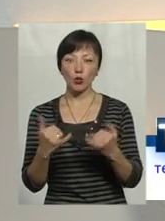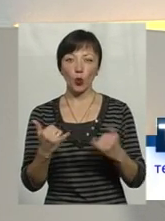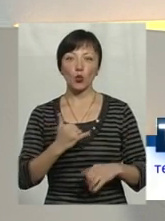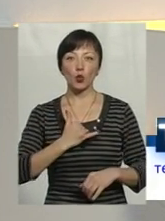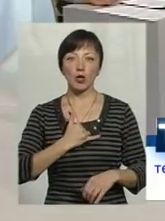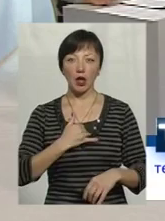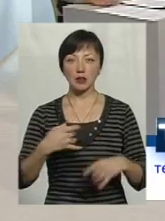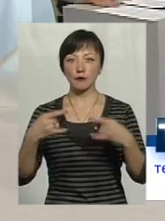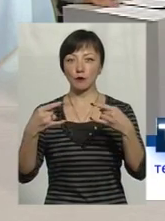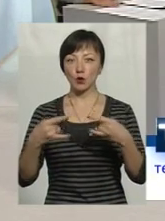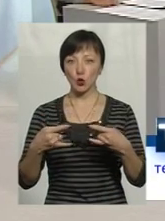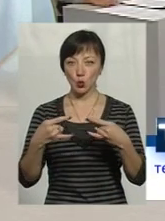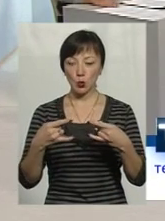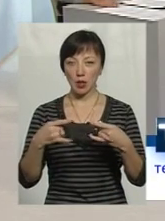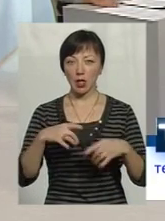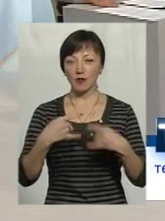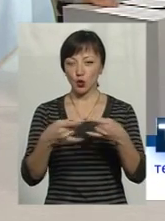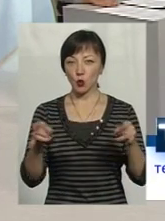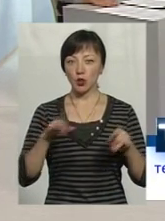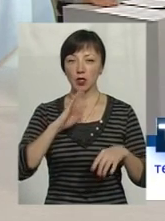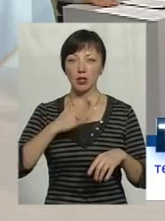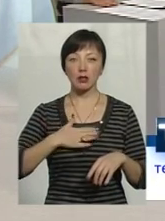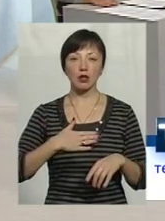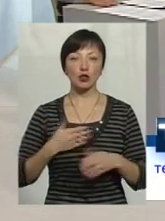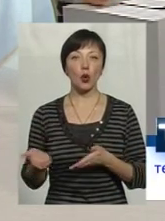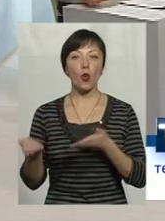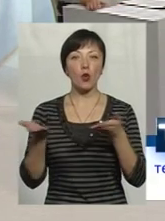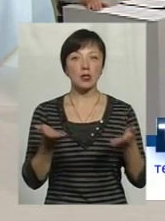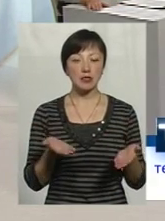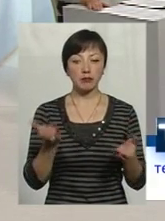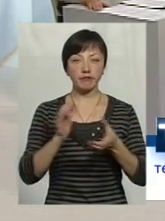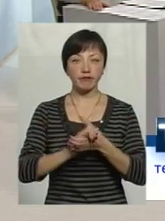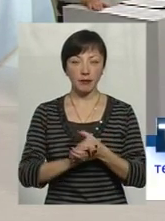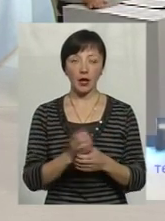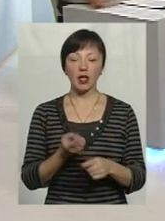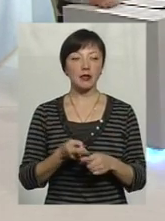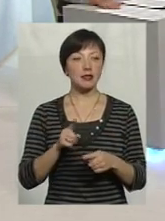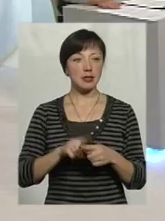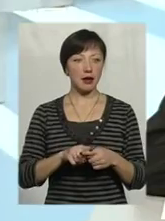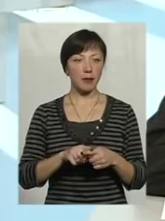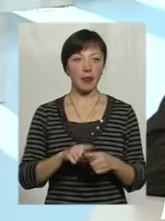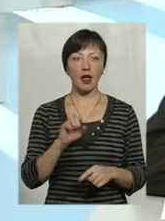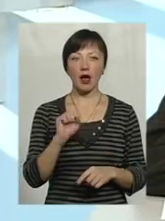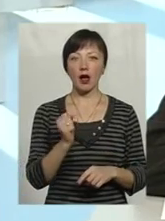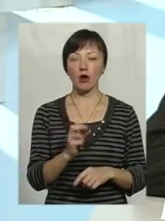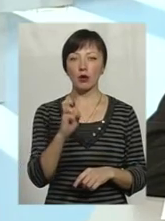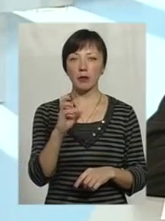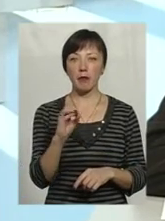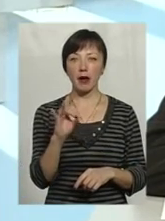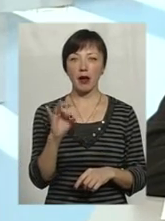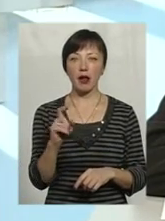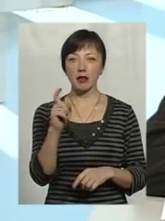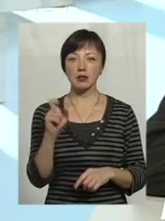нас в студії наші гості, хочу вам їх з вами їх познайомити. Це Альона Береза,